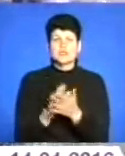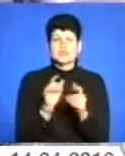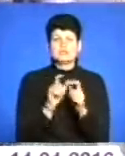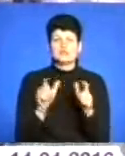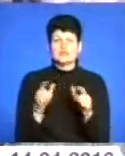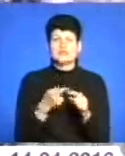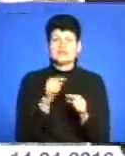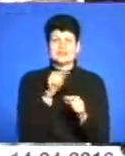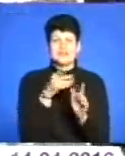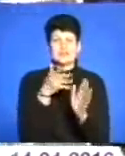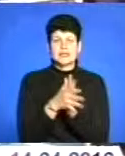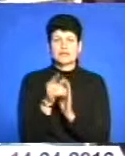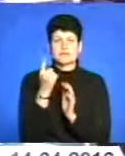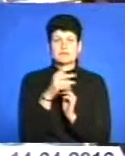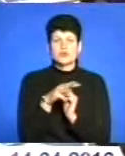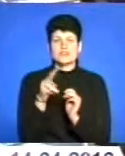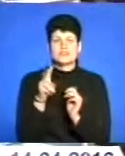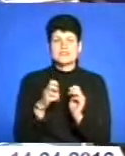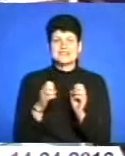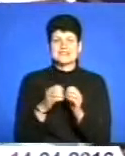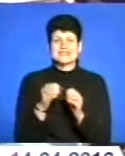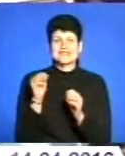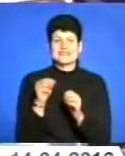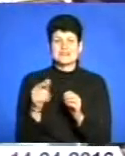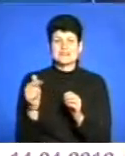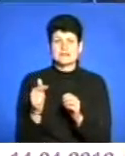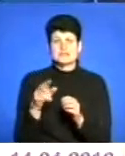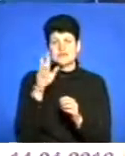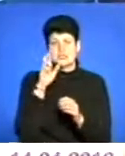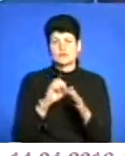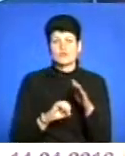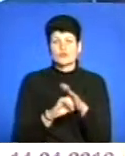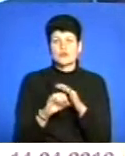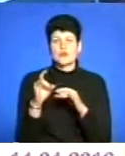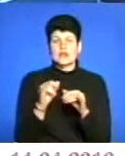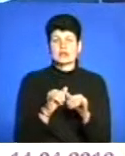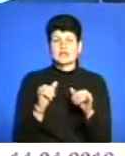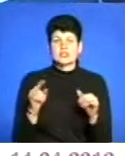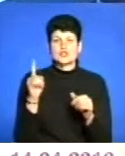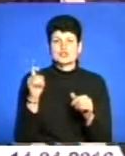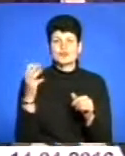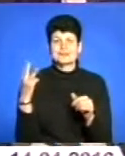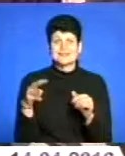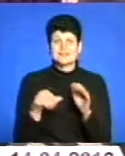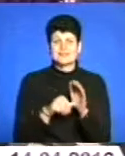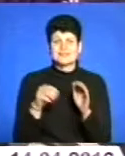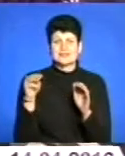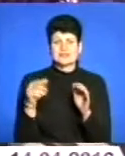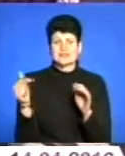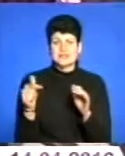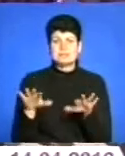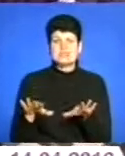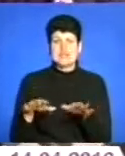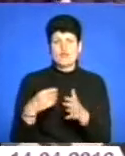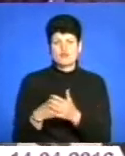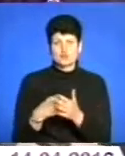витратили 1 210 000 гривень з Державного фонду регіонального розвитку і 136 тисяч гривень з місцевого